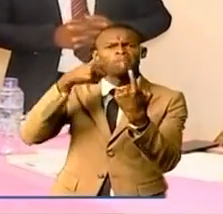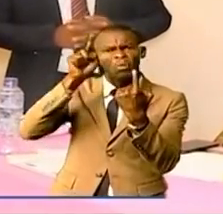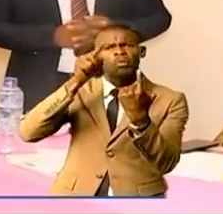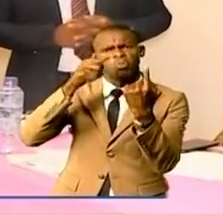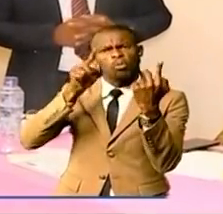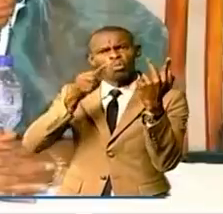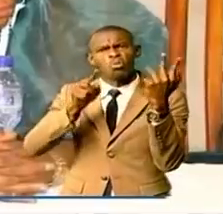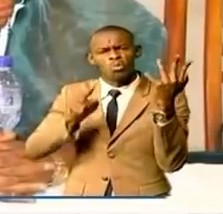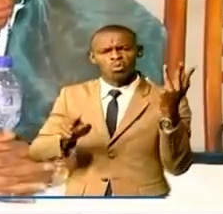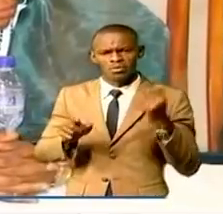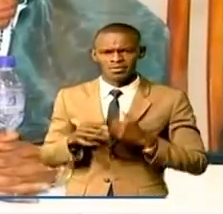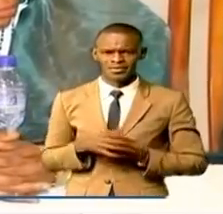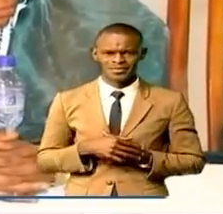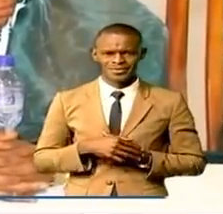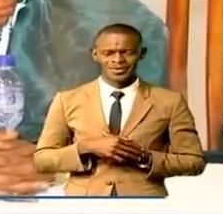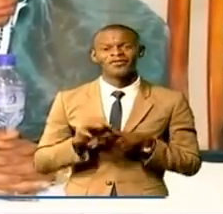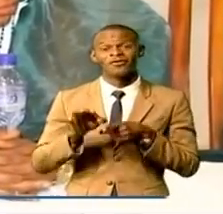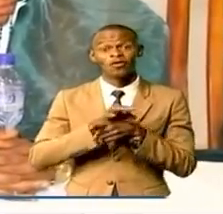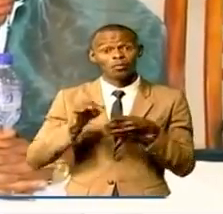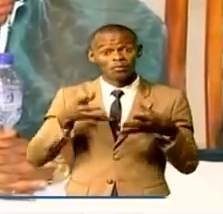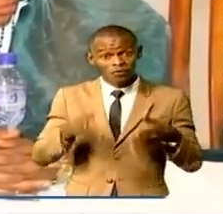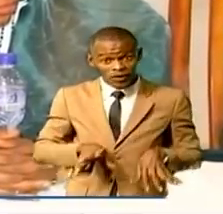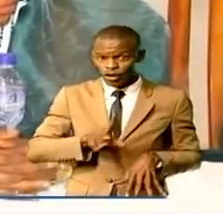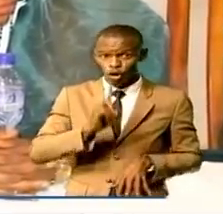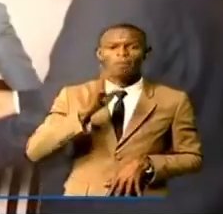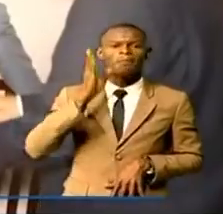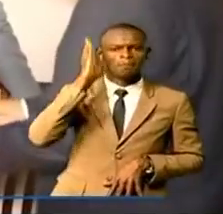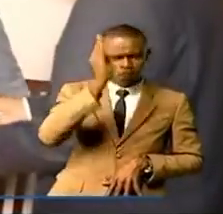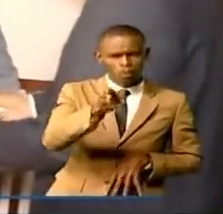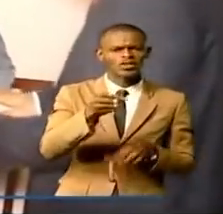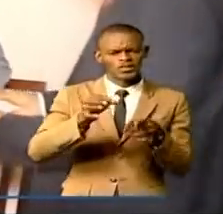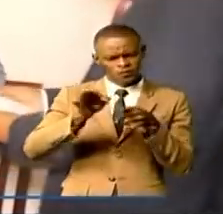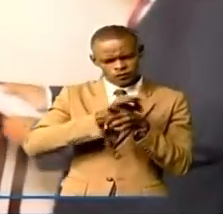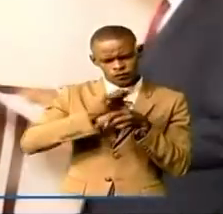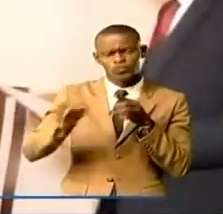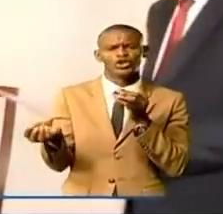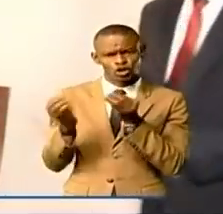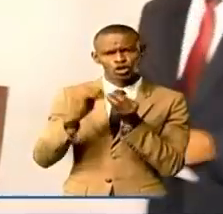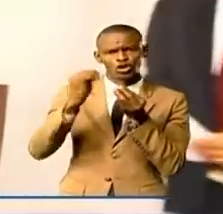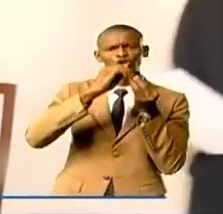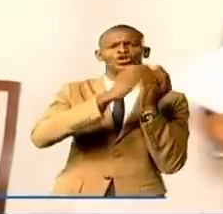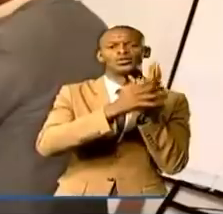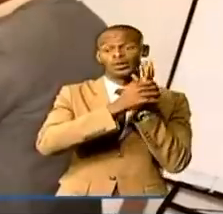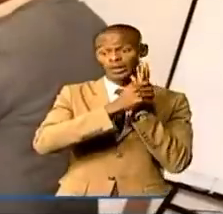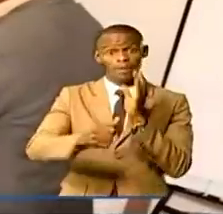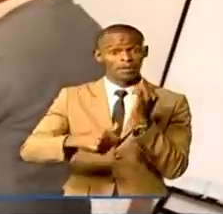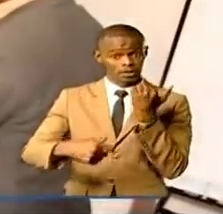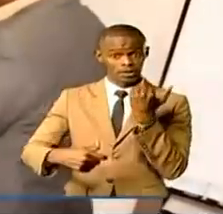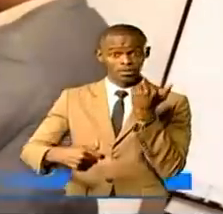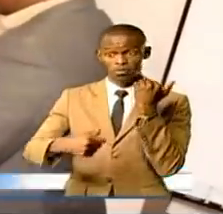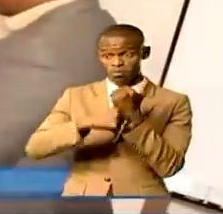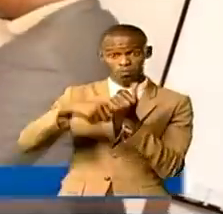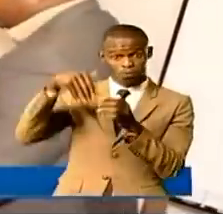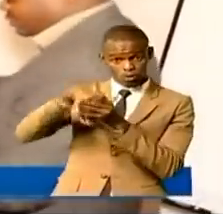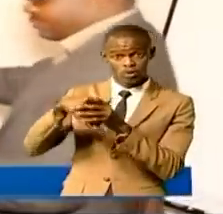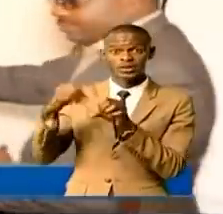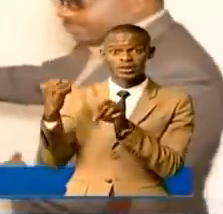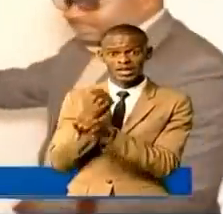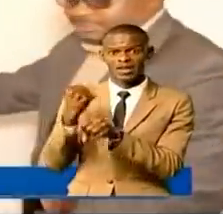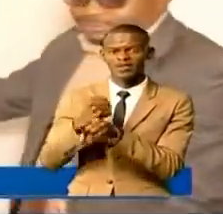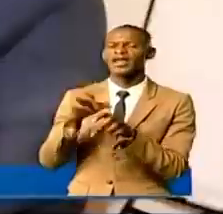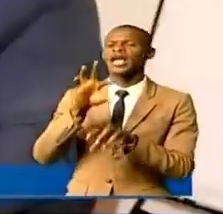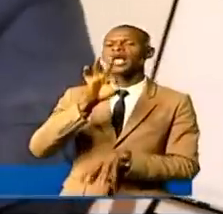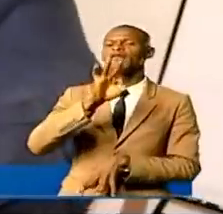sont prévues pour répondre à d'autres besoins de renforcement des capacités des ressources humaines et les GEI